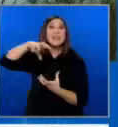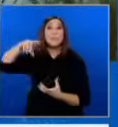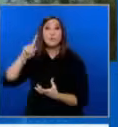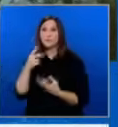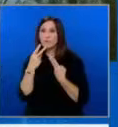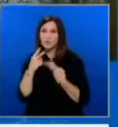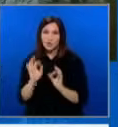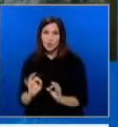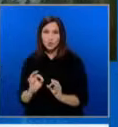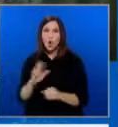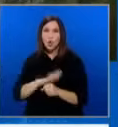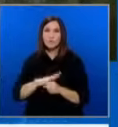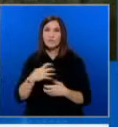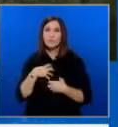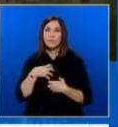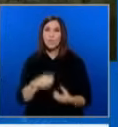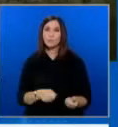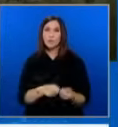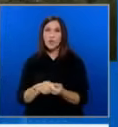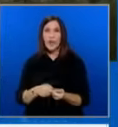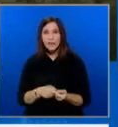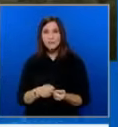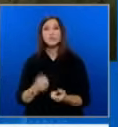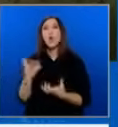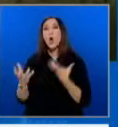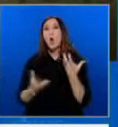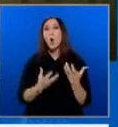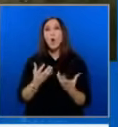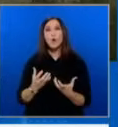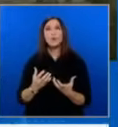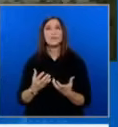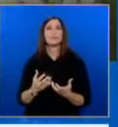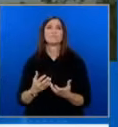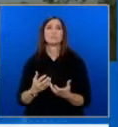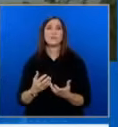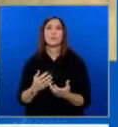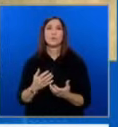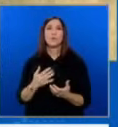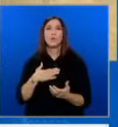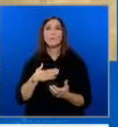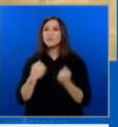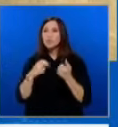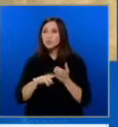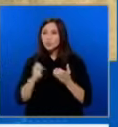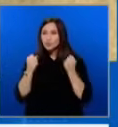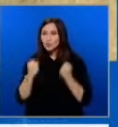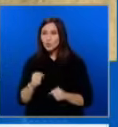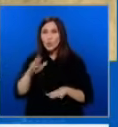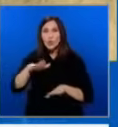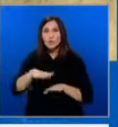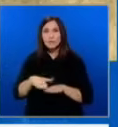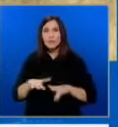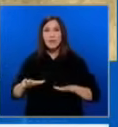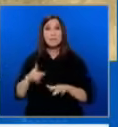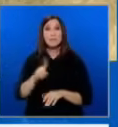сериозно. Основните притеснения на пожарникарите са, че огънят бушува в изключително трудно достъпен терен, където дори не може да